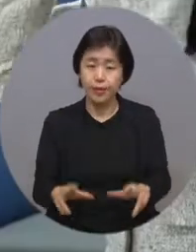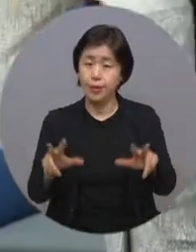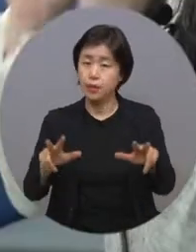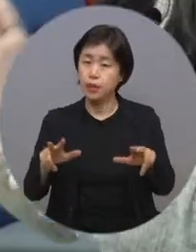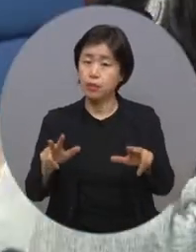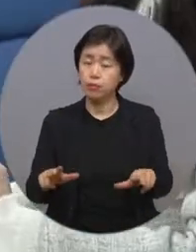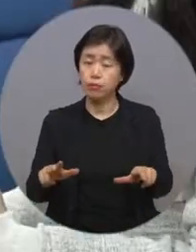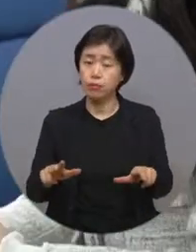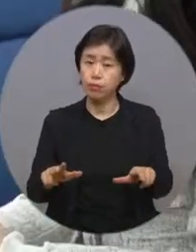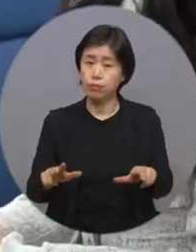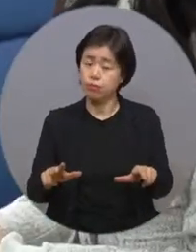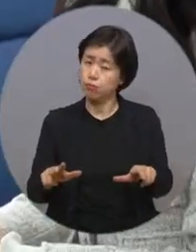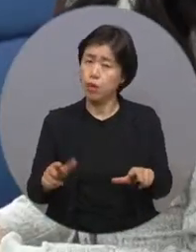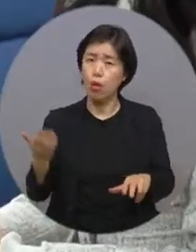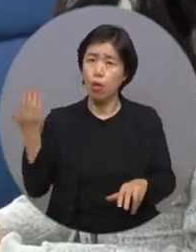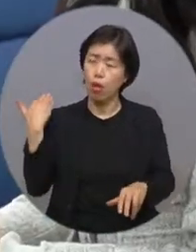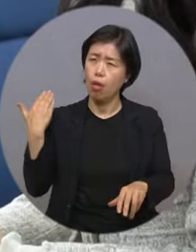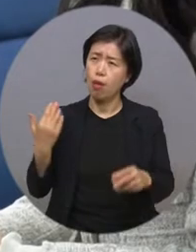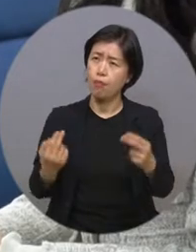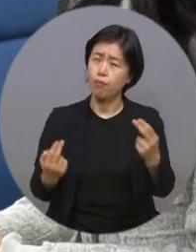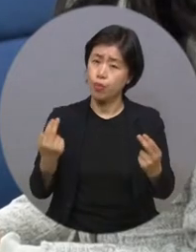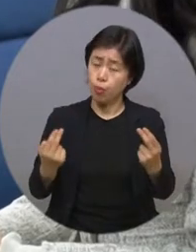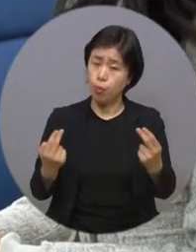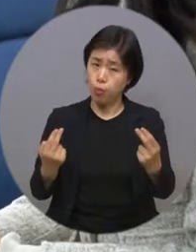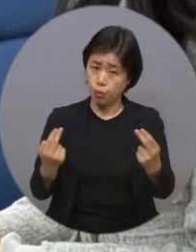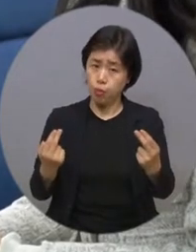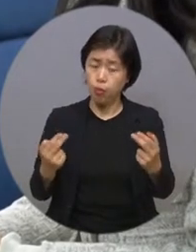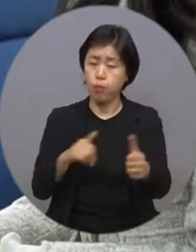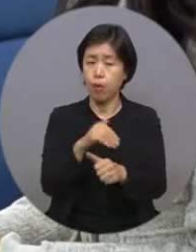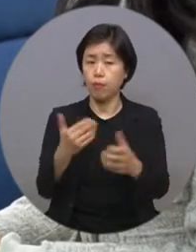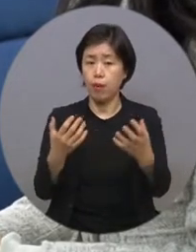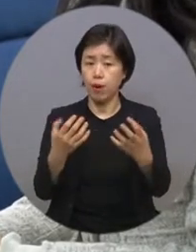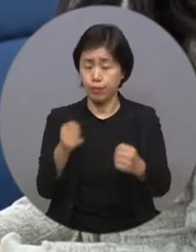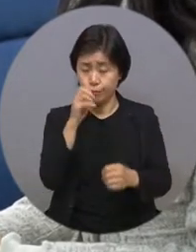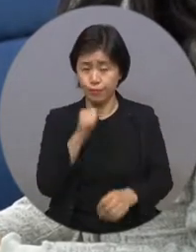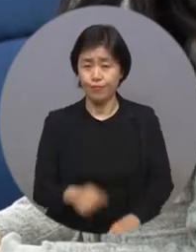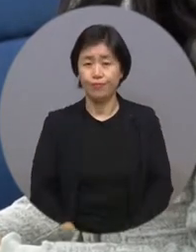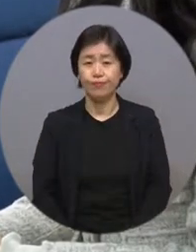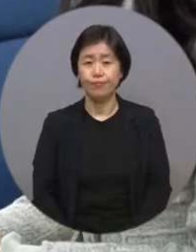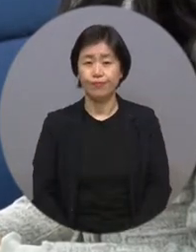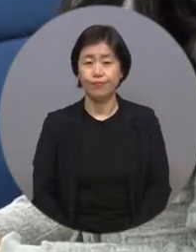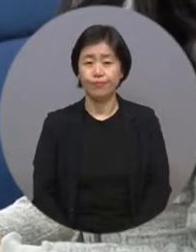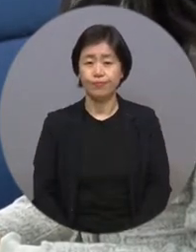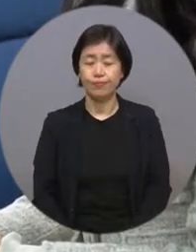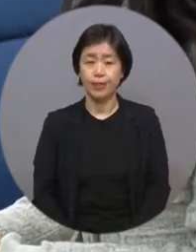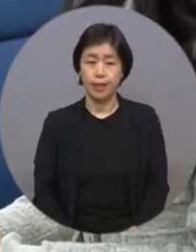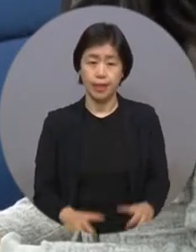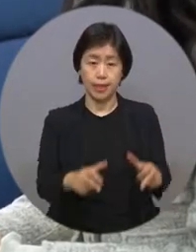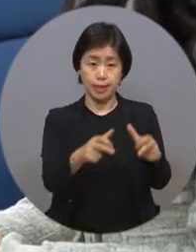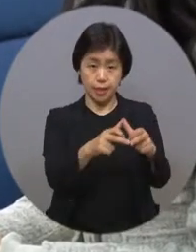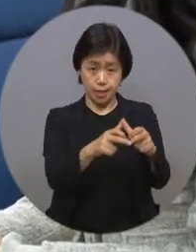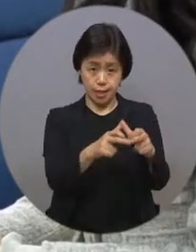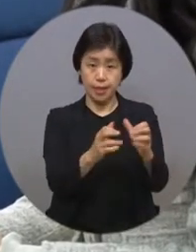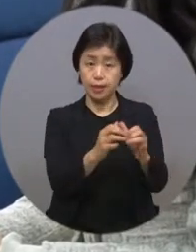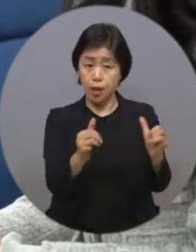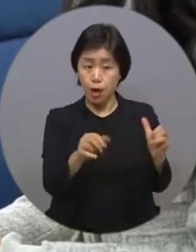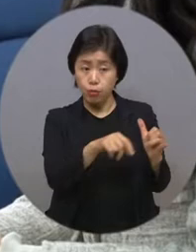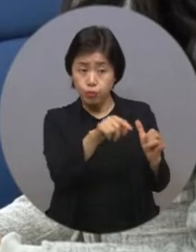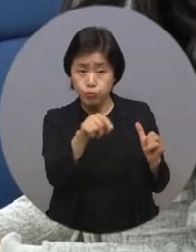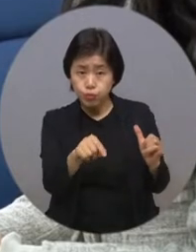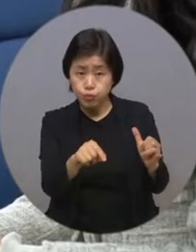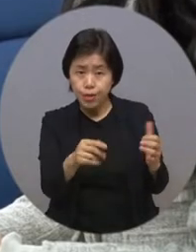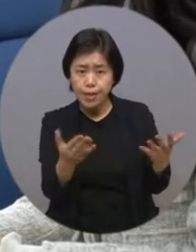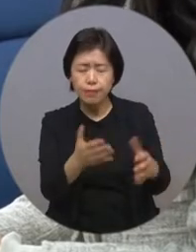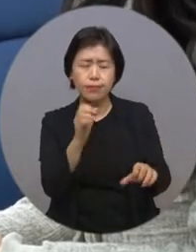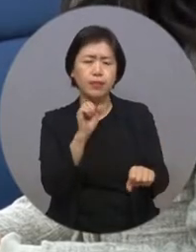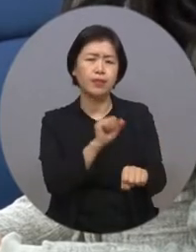지금은 그래도 예전보다는 많이 좋아지고 네. 그리고 그 장애 사원 중에서도 잘하는 친구는 지금